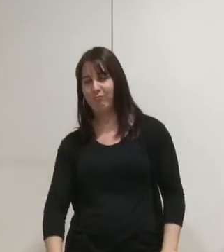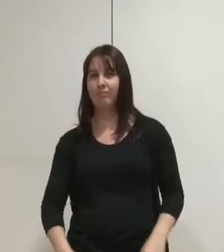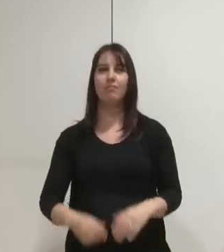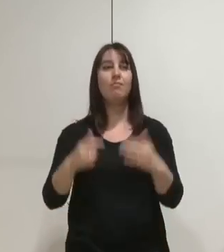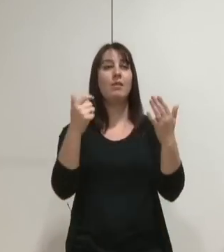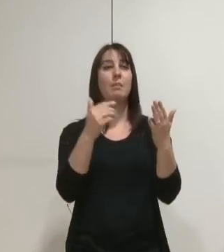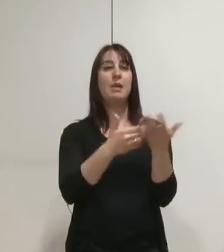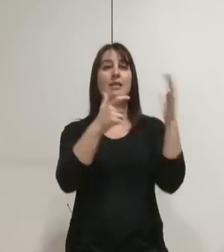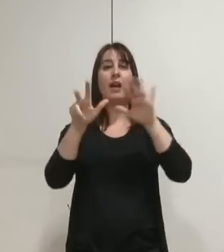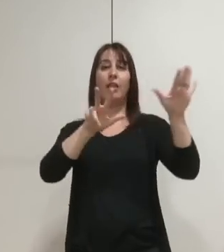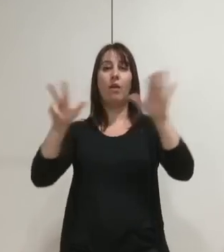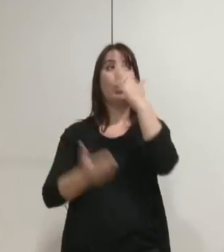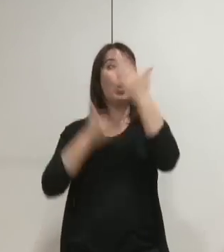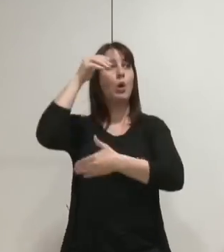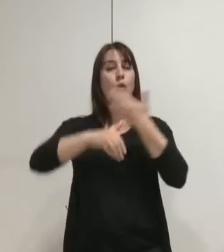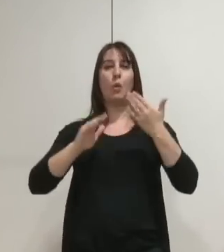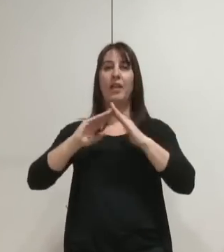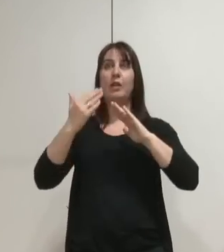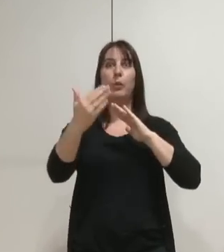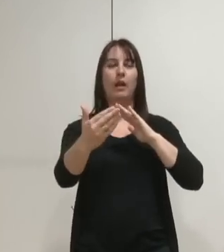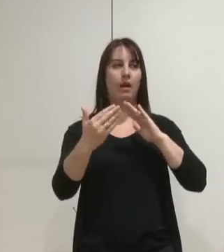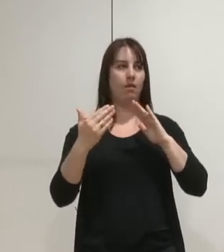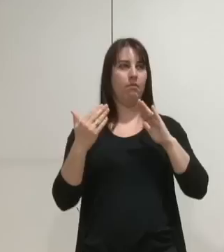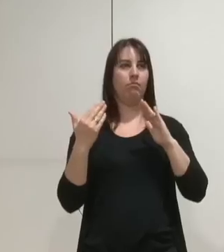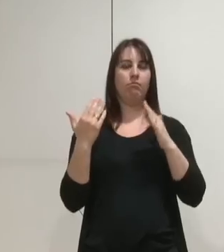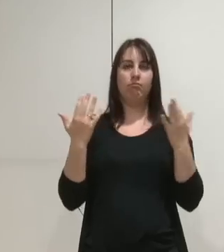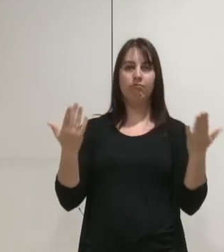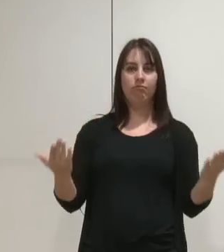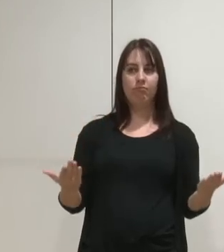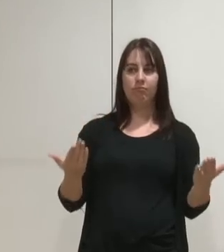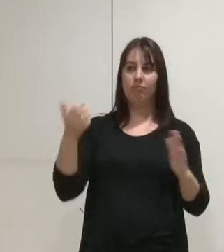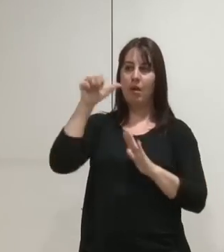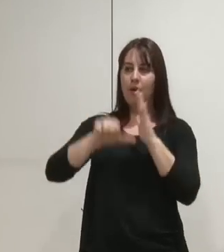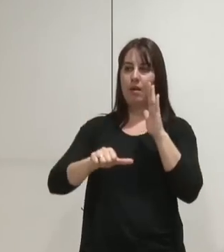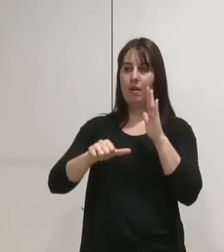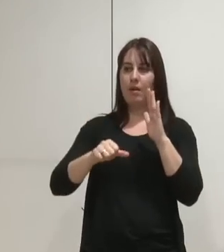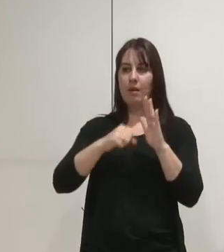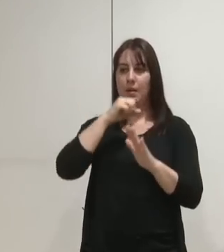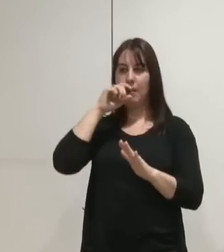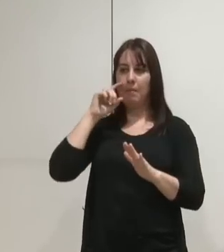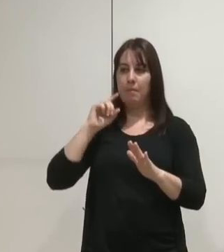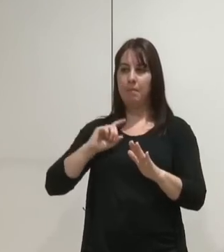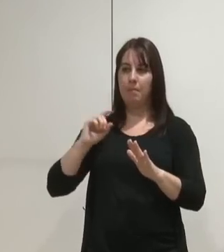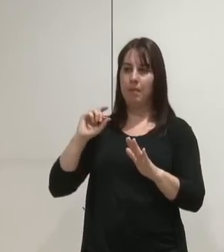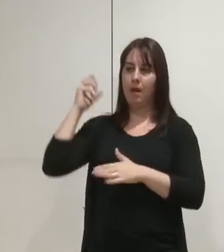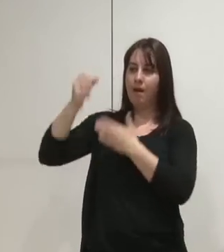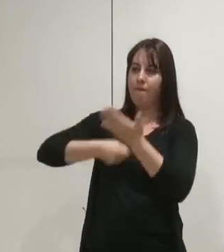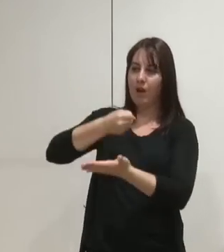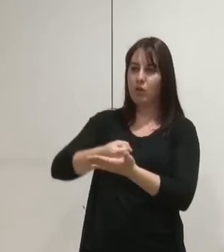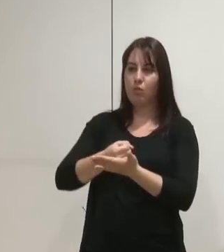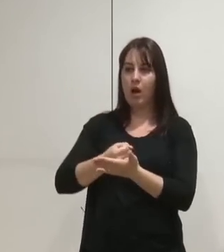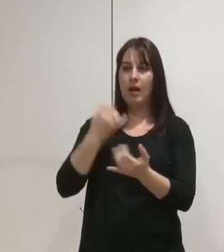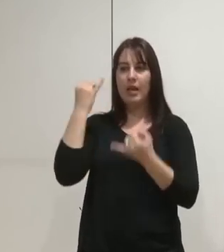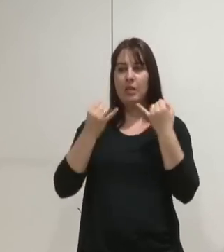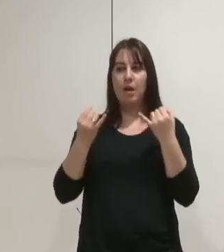1788 la journée des tuiles en cette fin de de mois de mai très canoise cela aurait pu être un très bon début